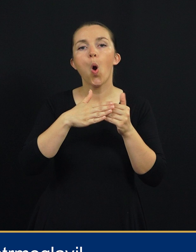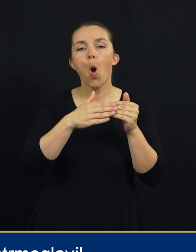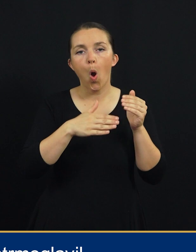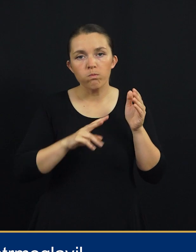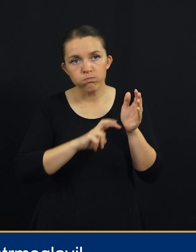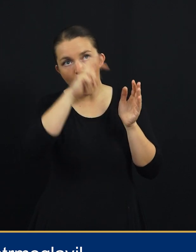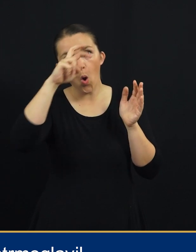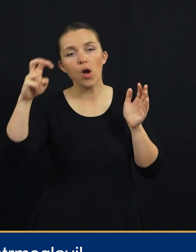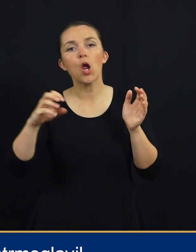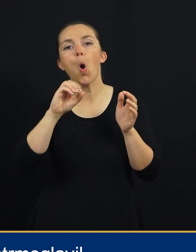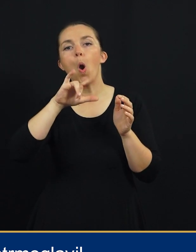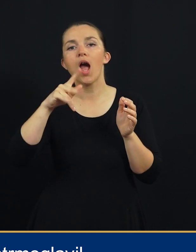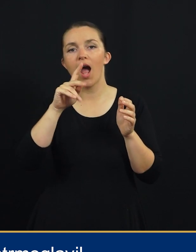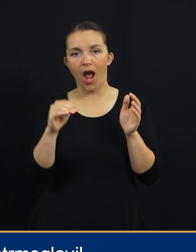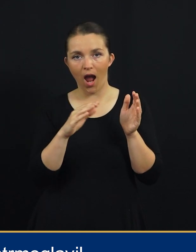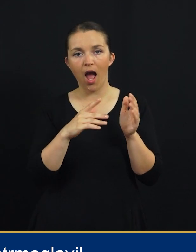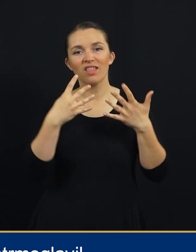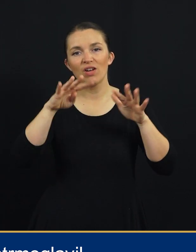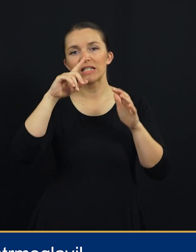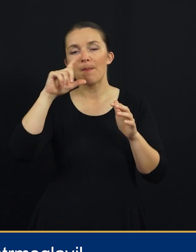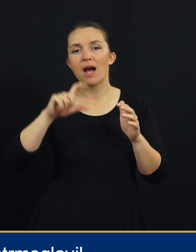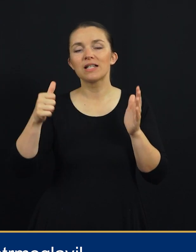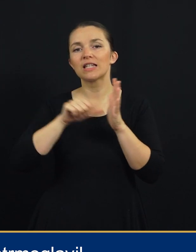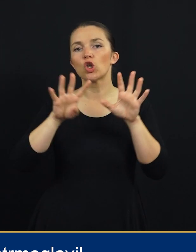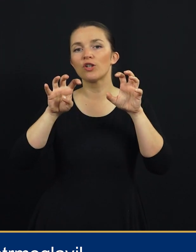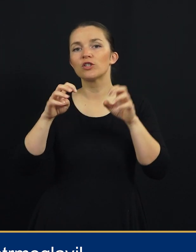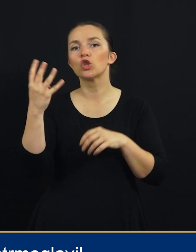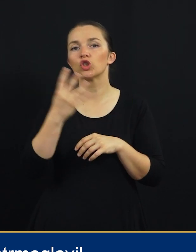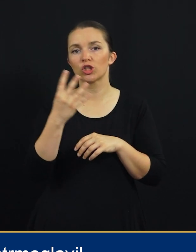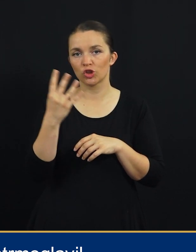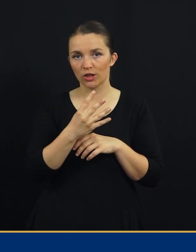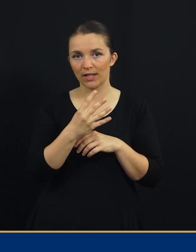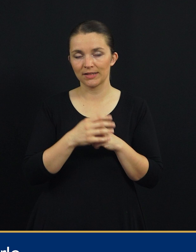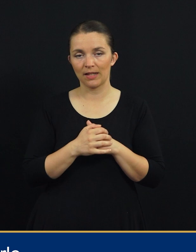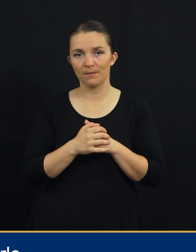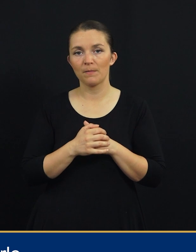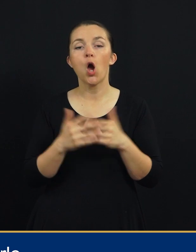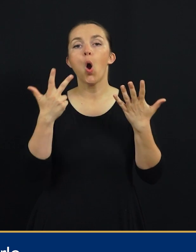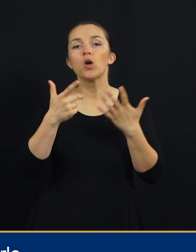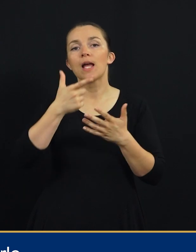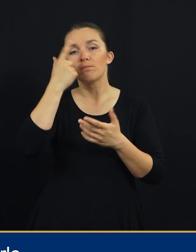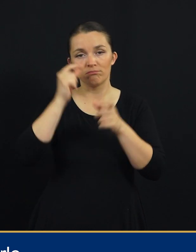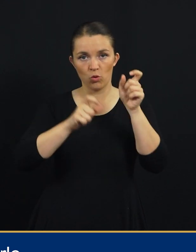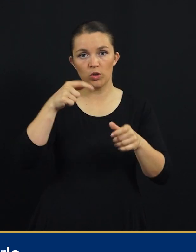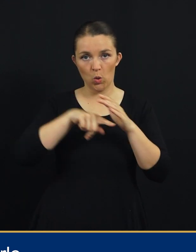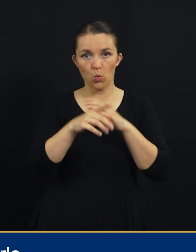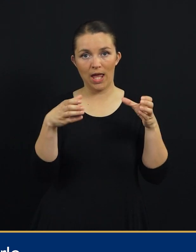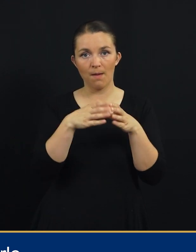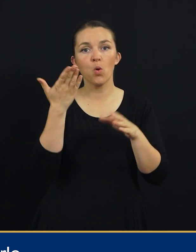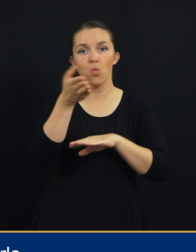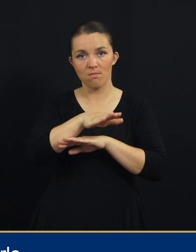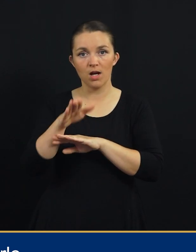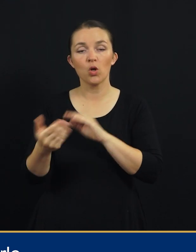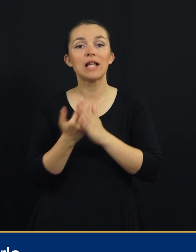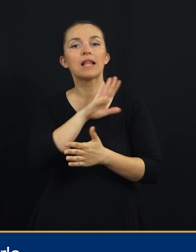vznožju gore Oljke 19. marca 1944. 8 članov posadke je umrlo,